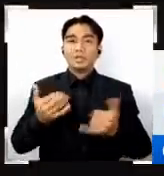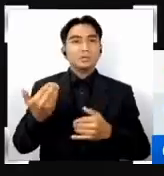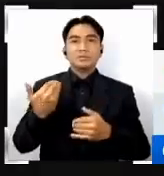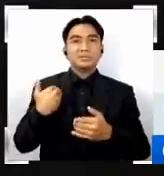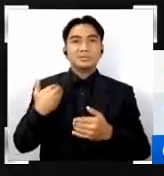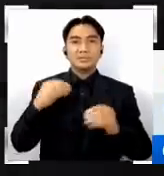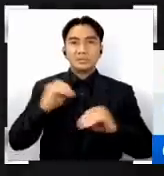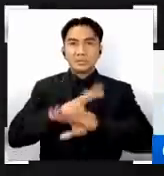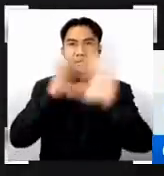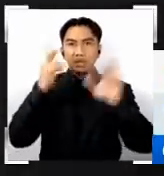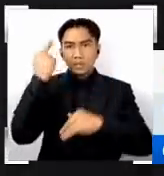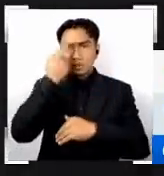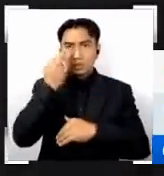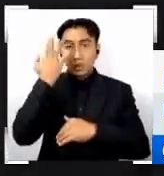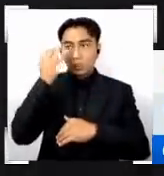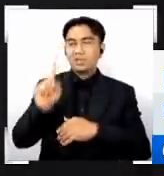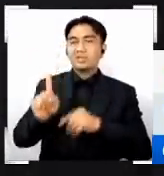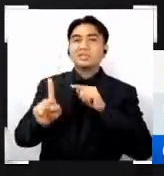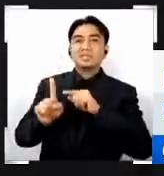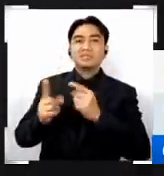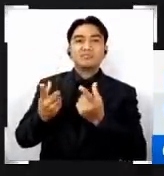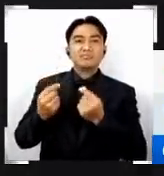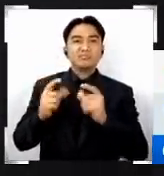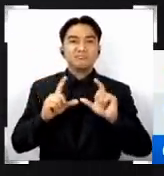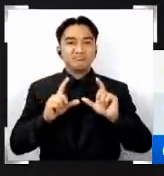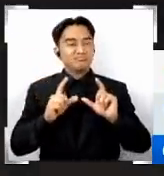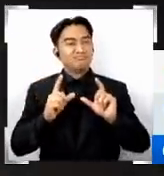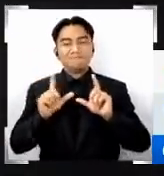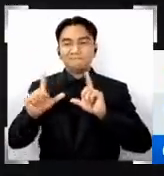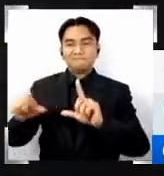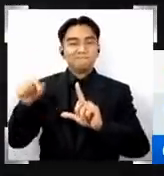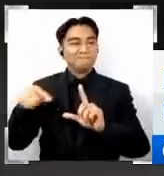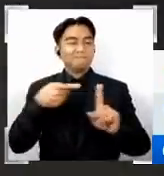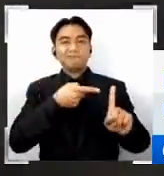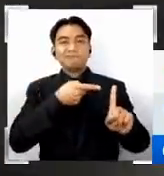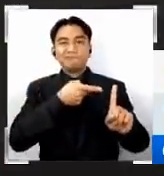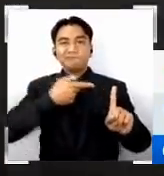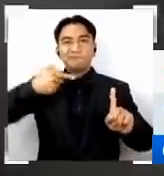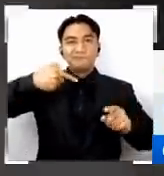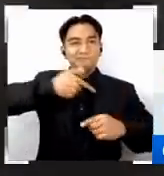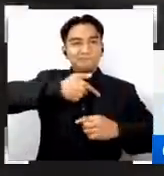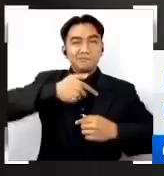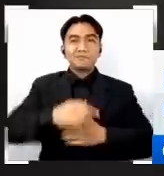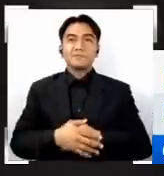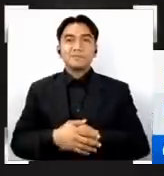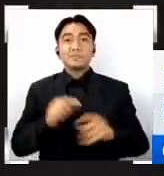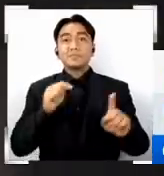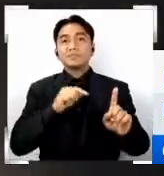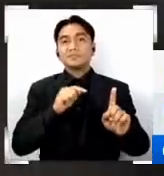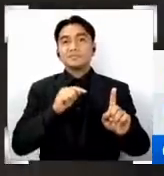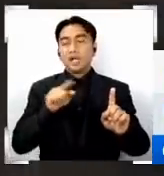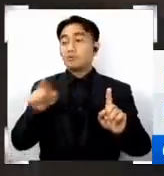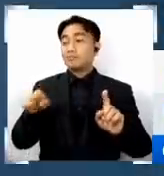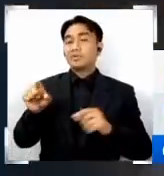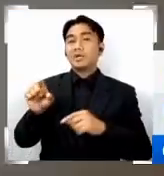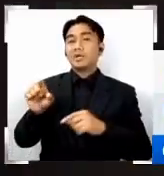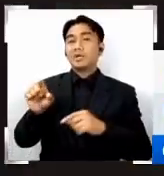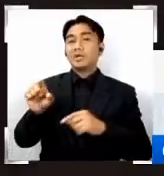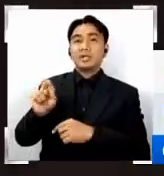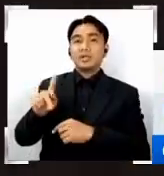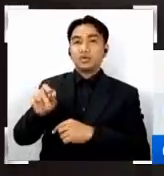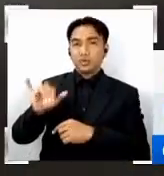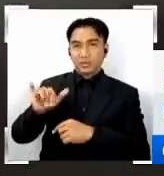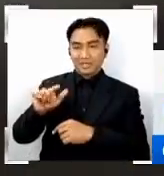dahilan sa likod ng hostage taking. Kinilala ang suspect na si Anthony Soriano, 32 taong gulang, pero ayon sa mga